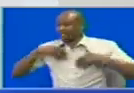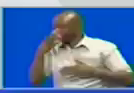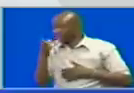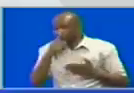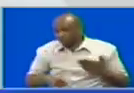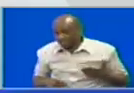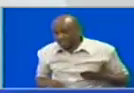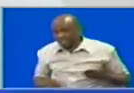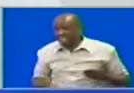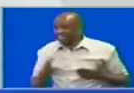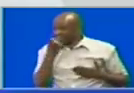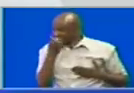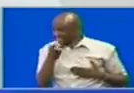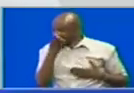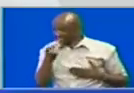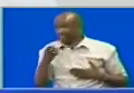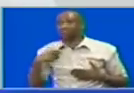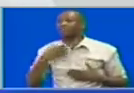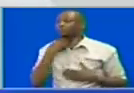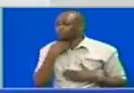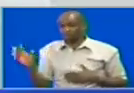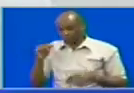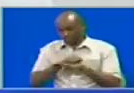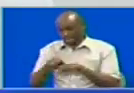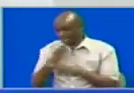ni bado walikuwa wataki ma foreign.